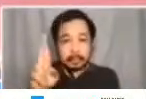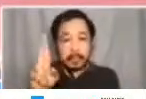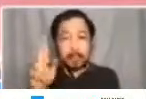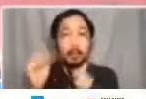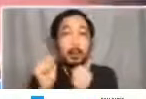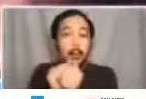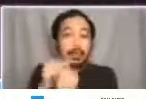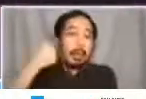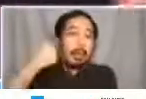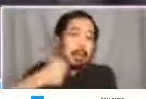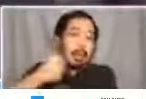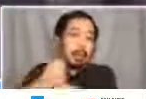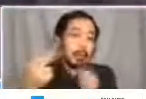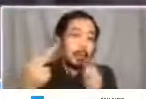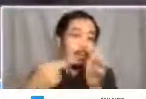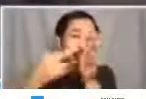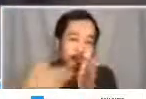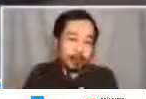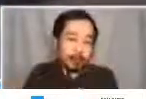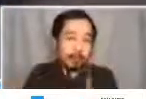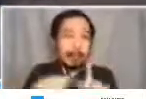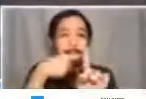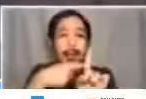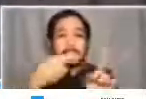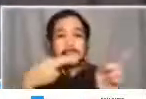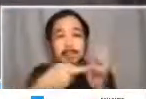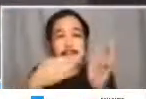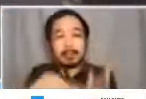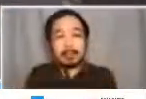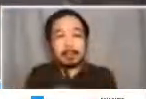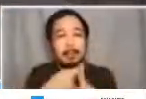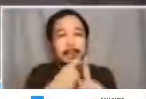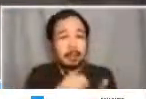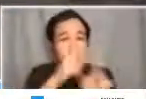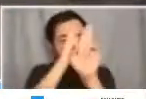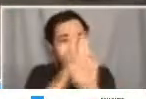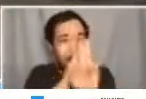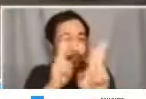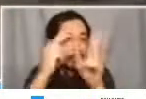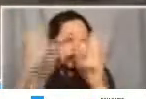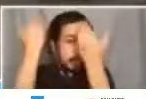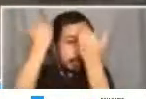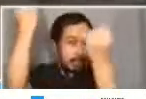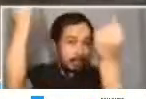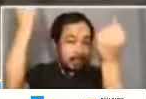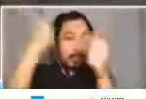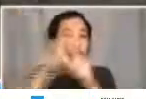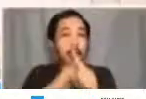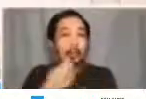wala silang pass. So this helped people na